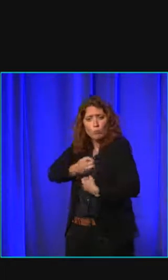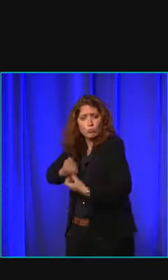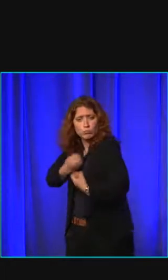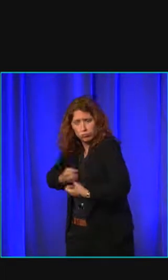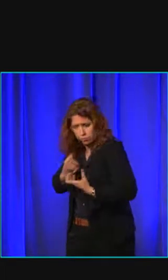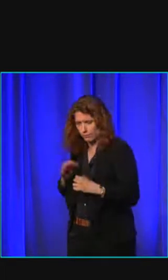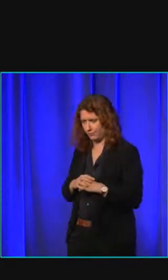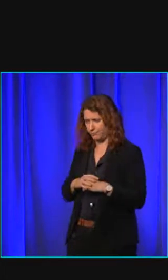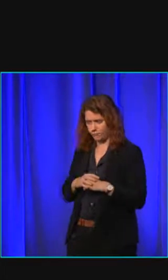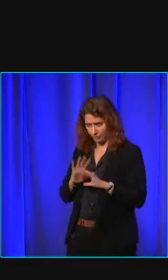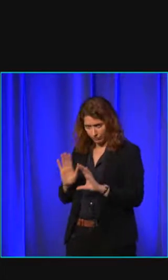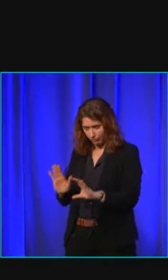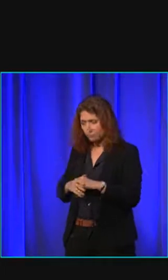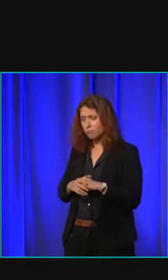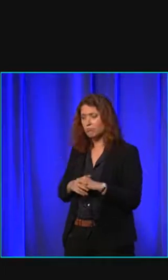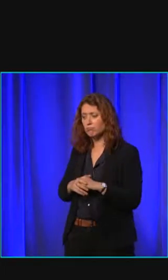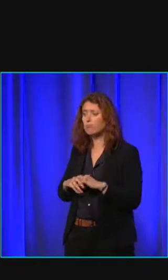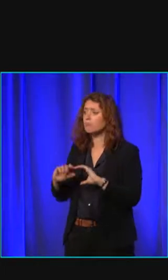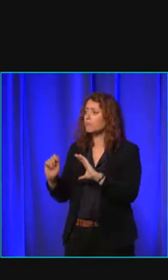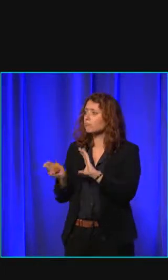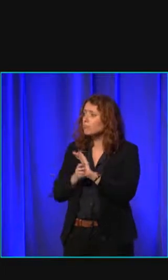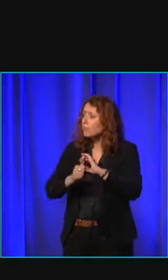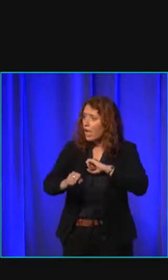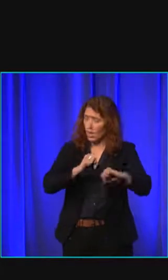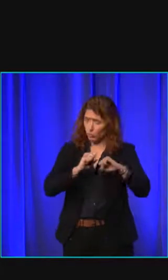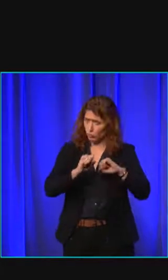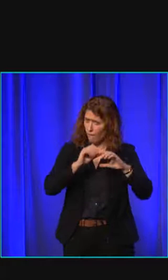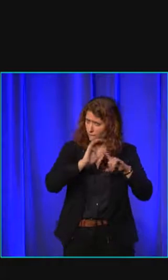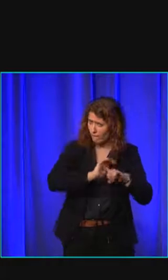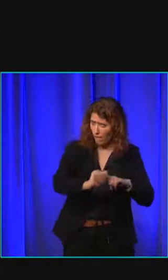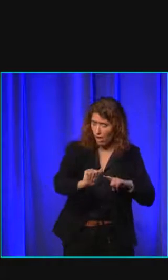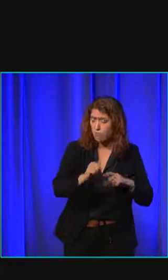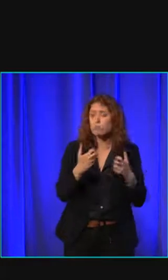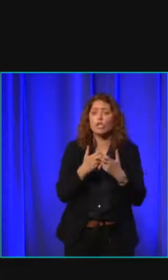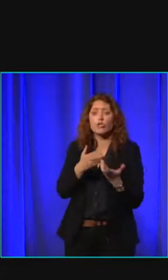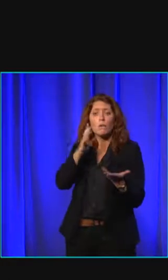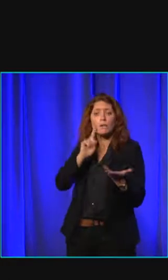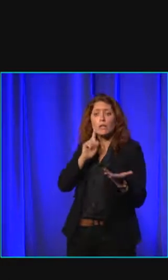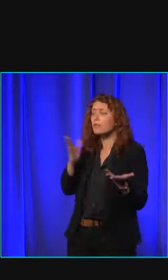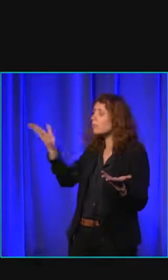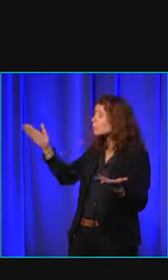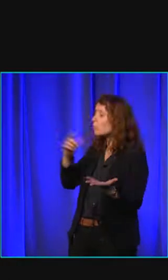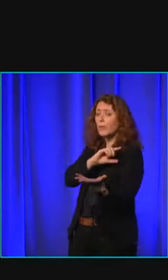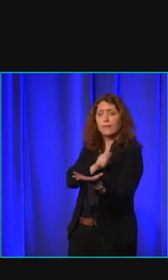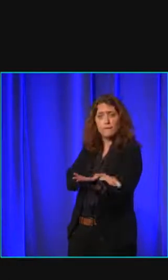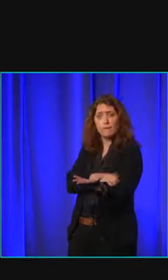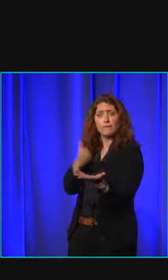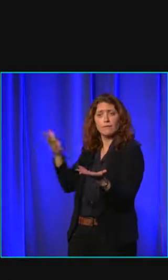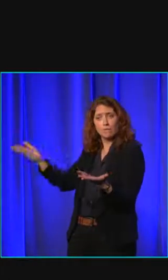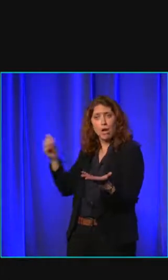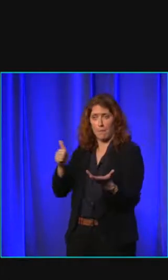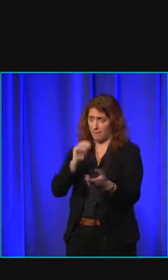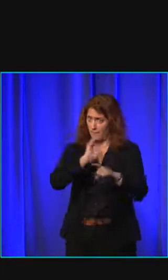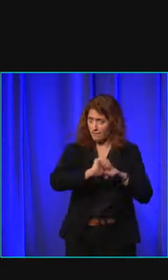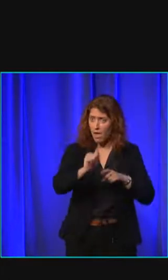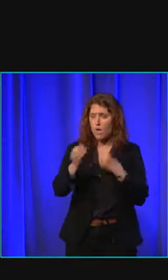manière, quand on exécute une action, comme par exemple cette jeune sportive, et quand on la verbalise,